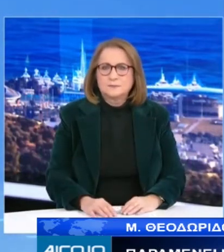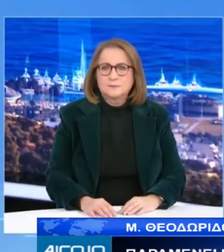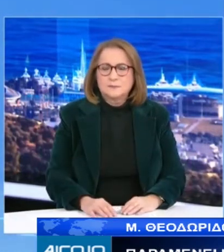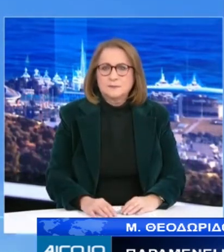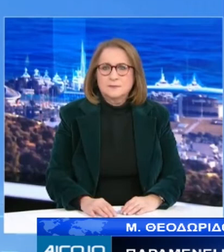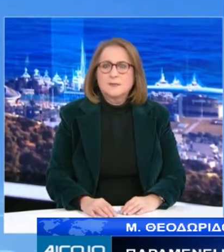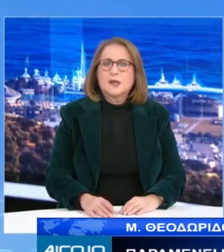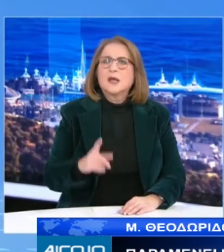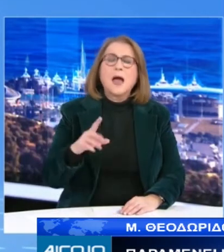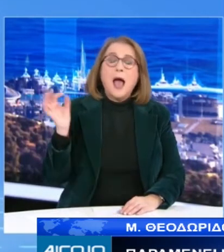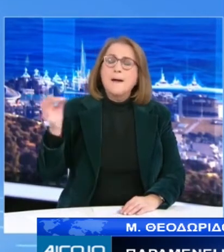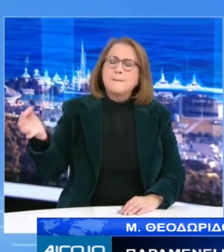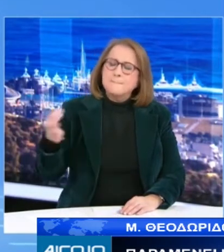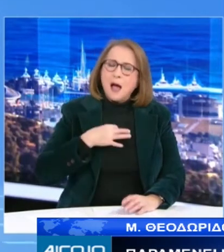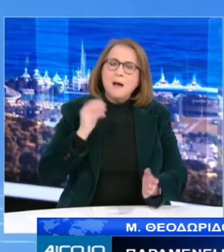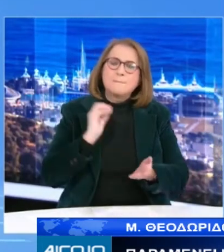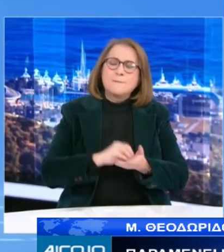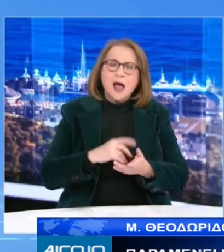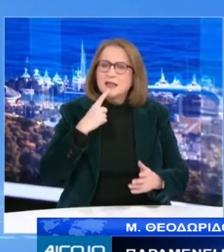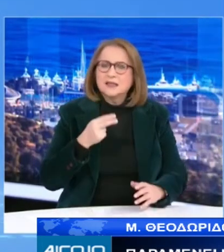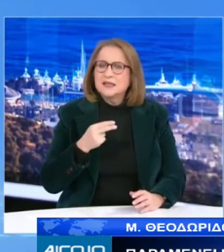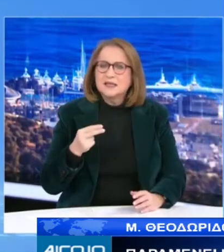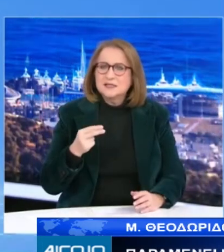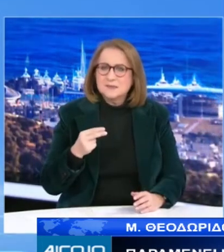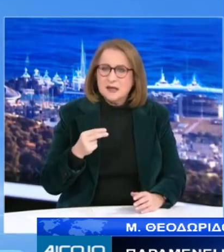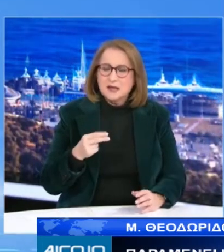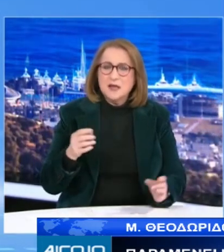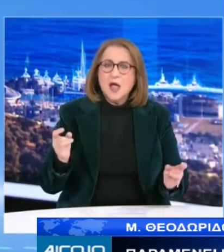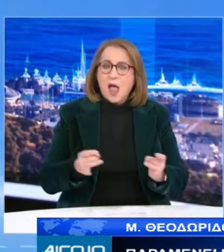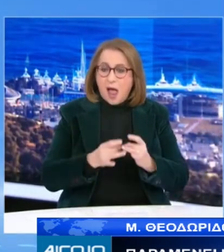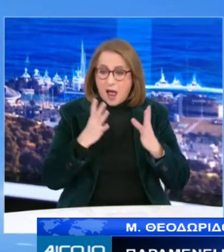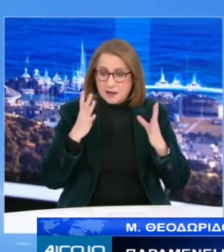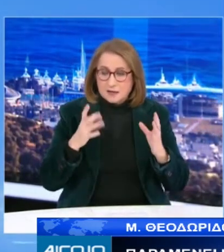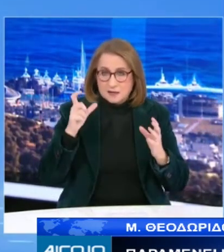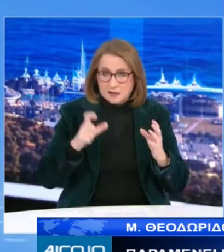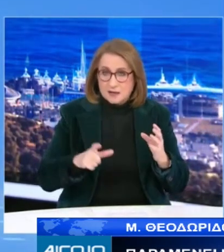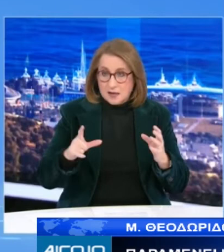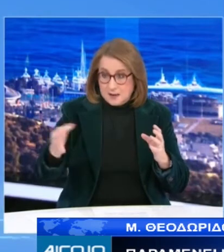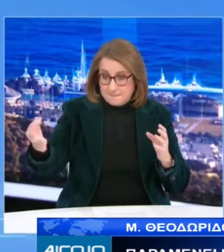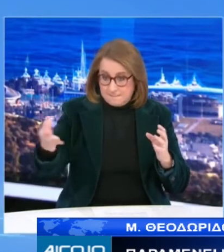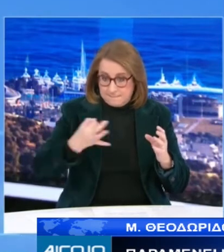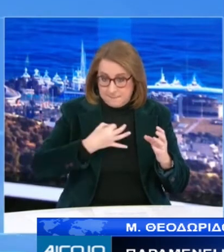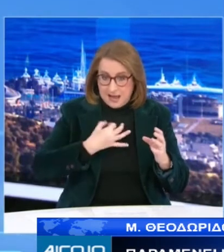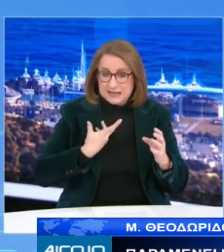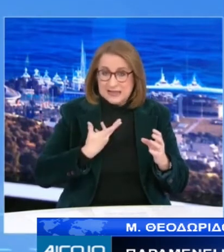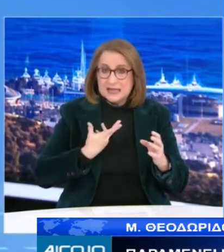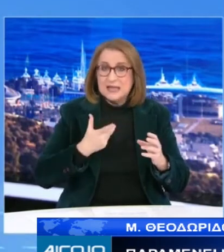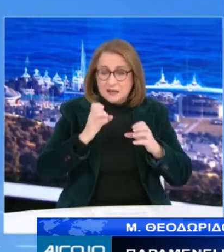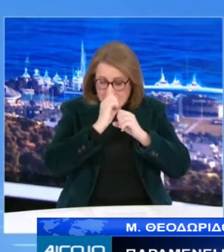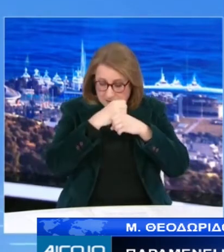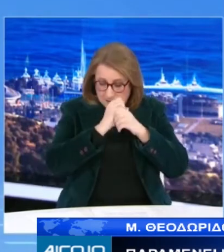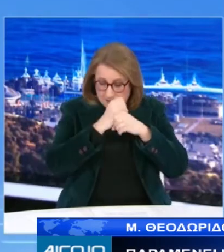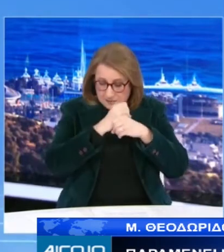Επαναλίμωξη, να πούμε ότι ορίζεται η λίμωξη η οποία επιβεβαιώνεται με